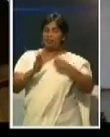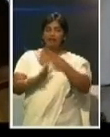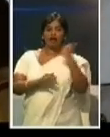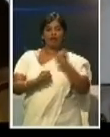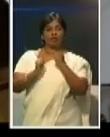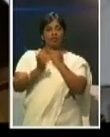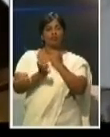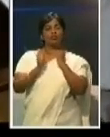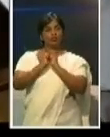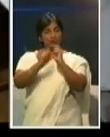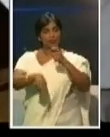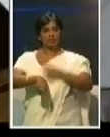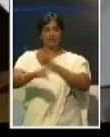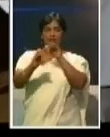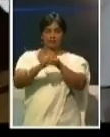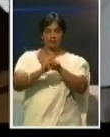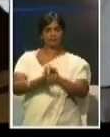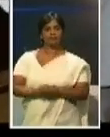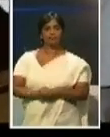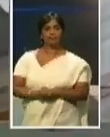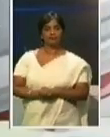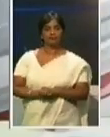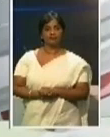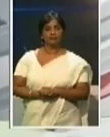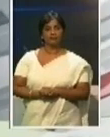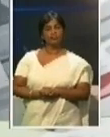නව පත්වීම් ප්‍රදානය කිරීමේ අවස්ථාවට එක්ව සිටියා.